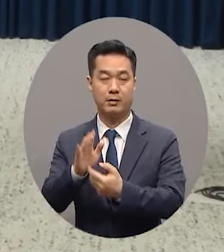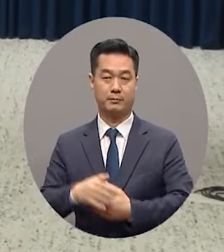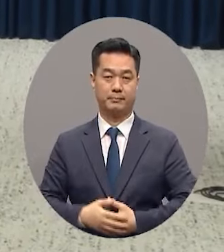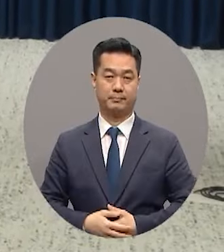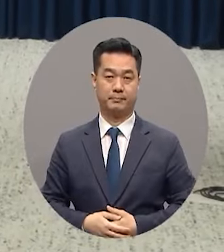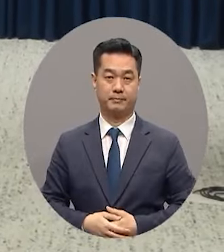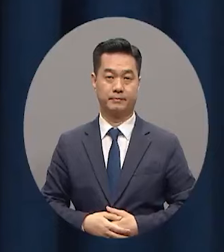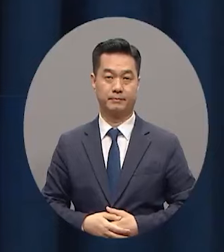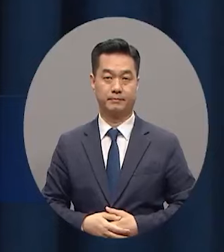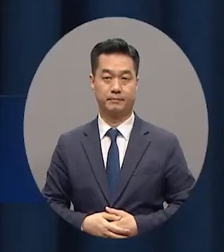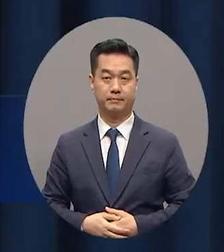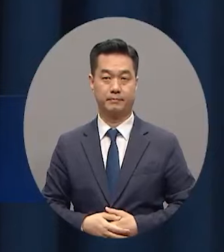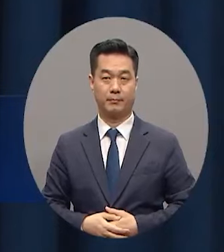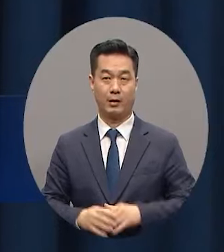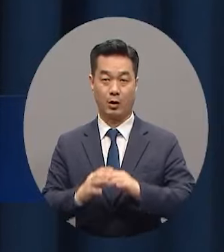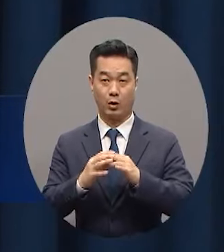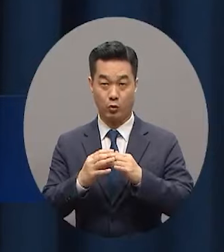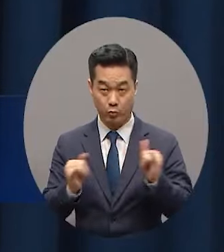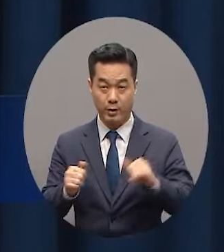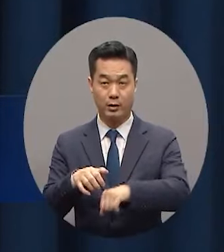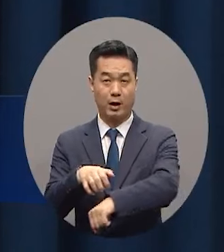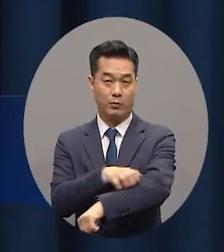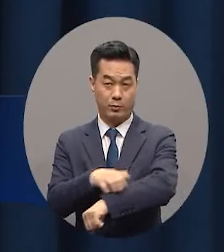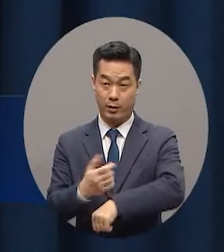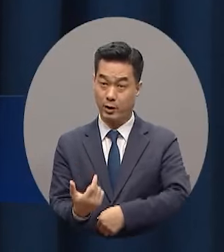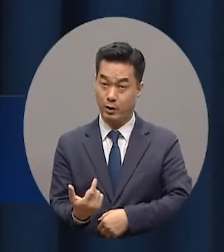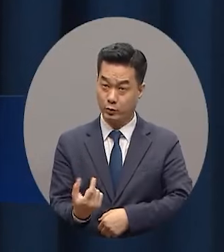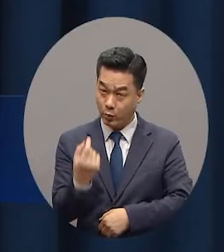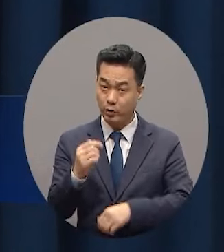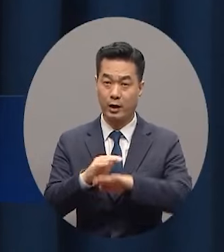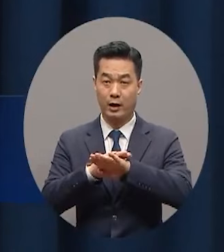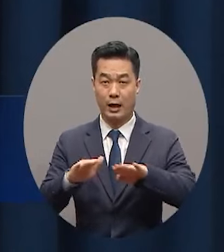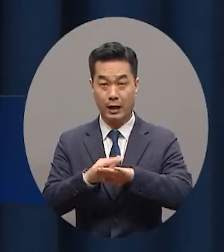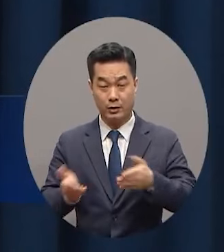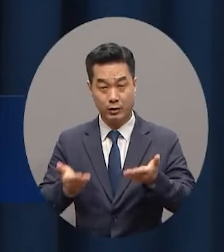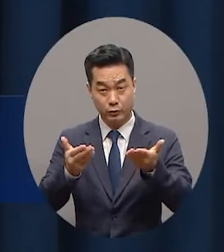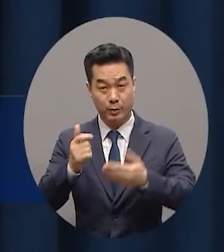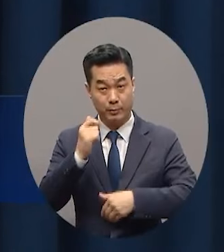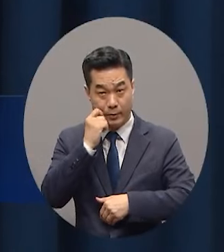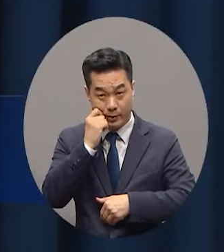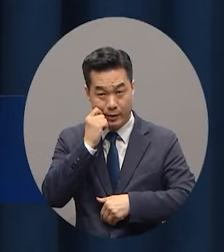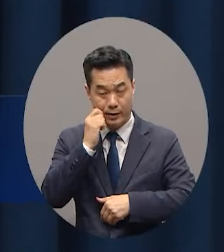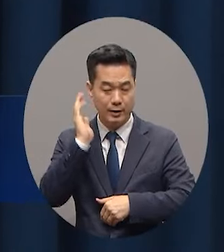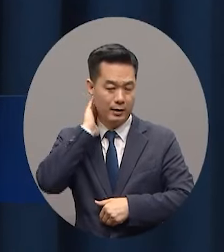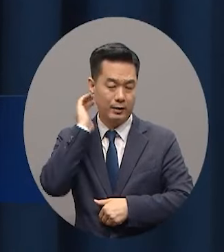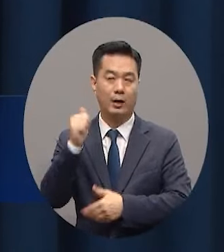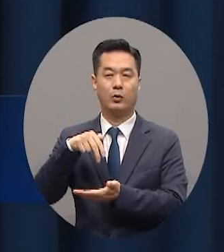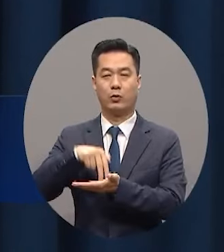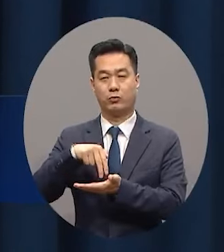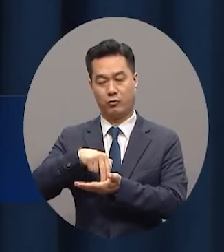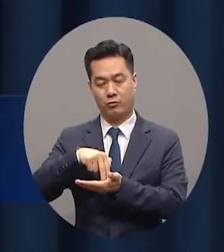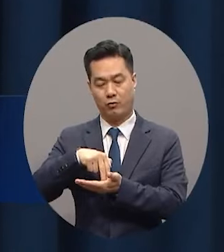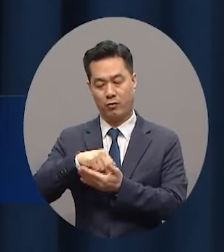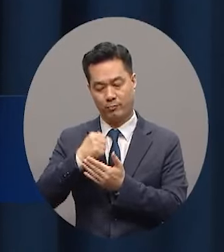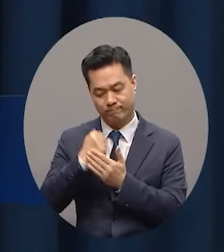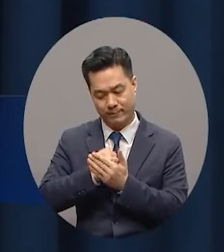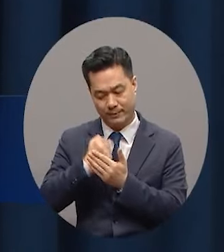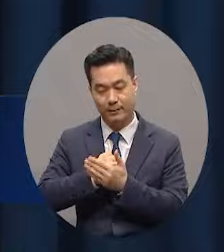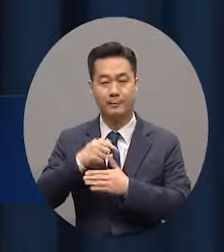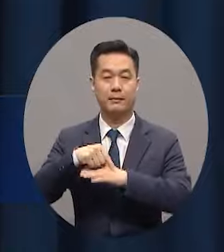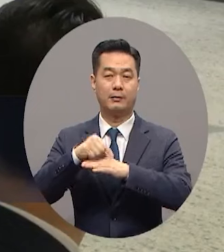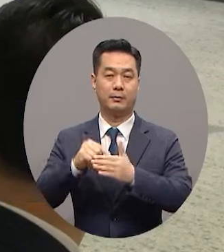열었습니다 국민들의 불편을 조속히 해소해 드리지 못해 대통령으로서 송고한